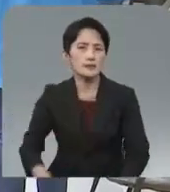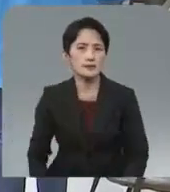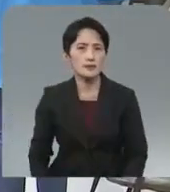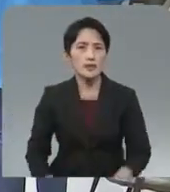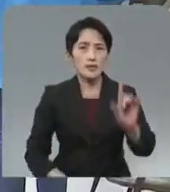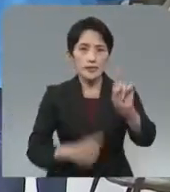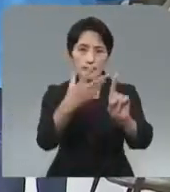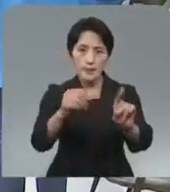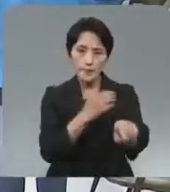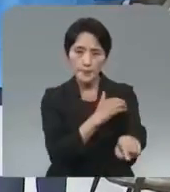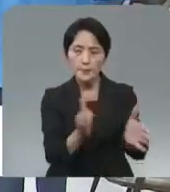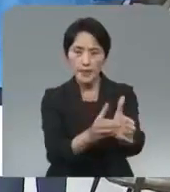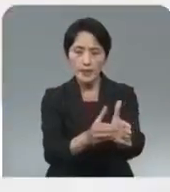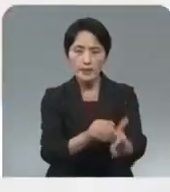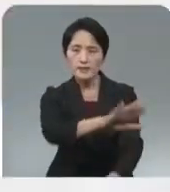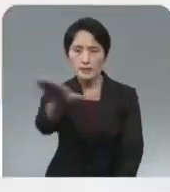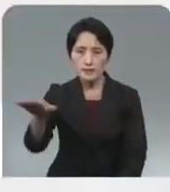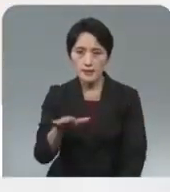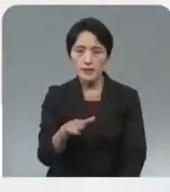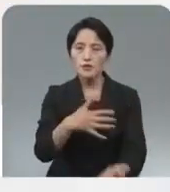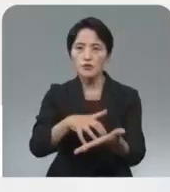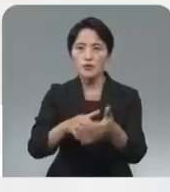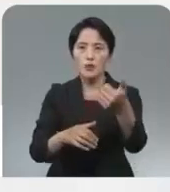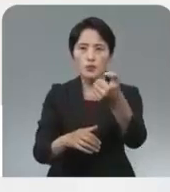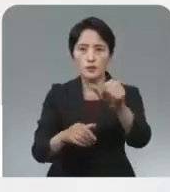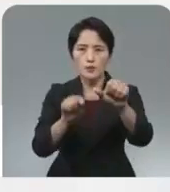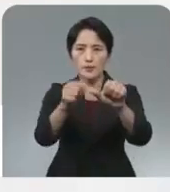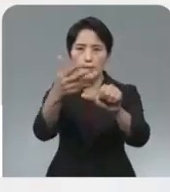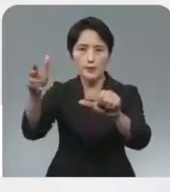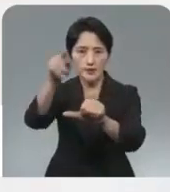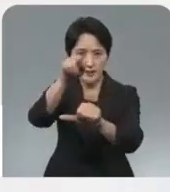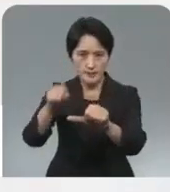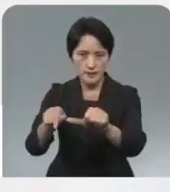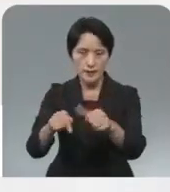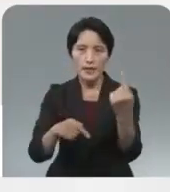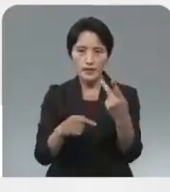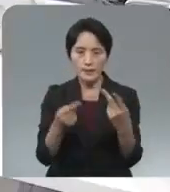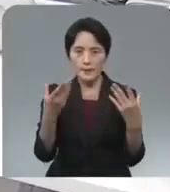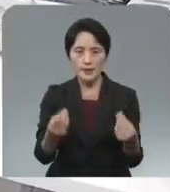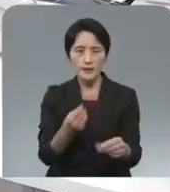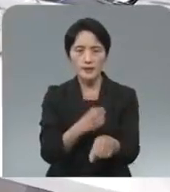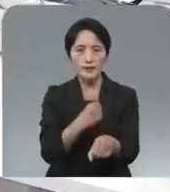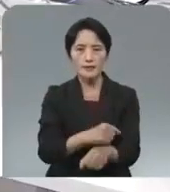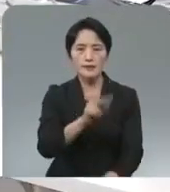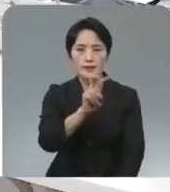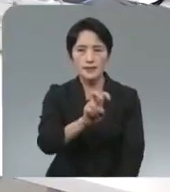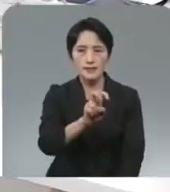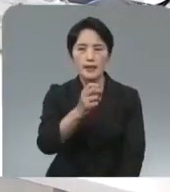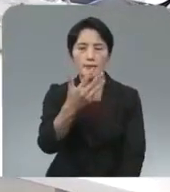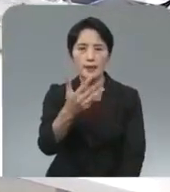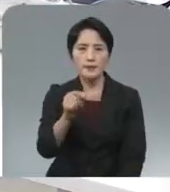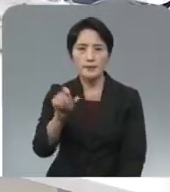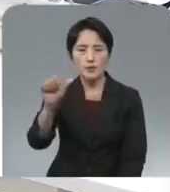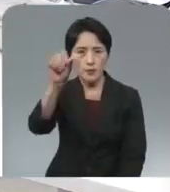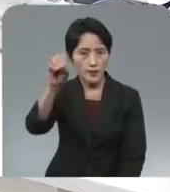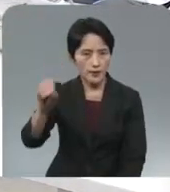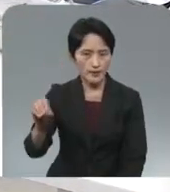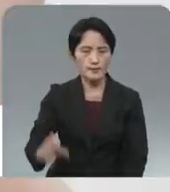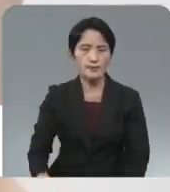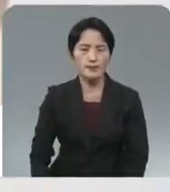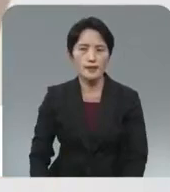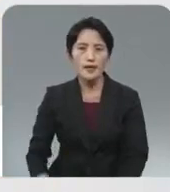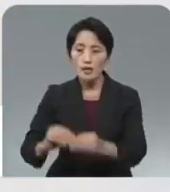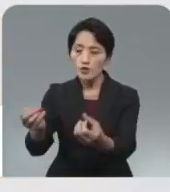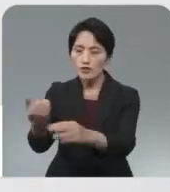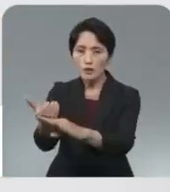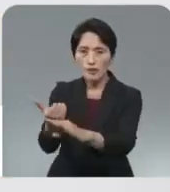столичном регионе включающим сеул incheon и провинцию кёнги-до а также в городах пусане той джони и